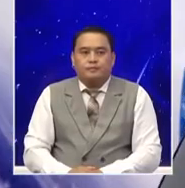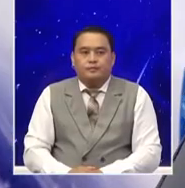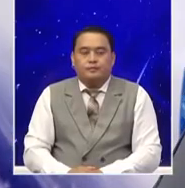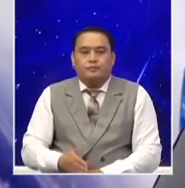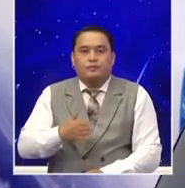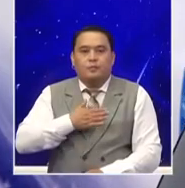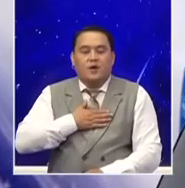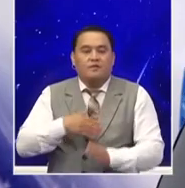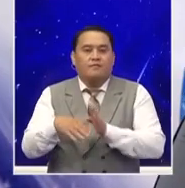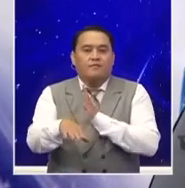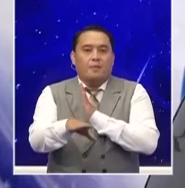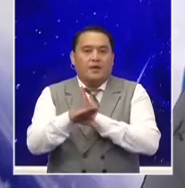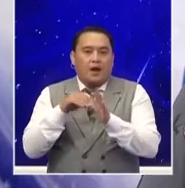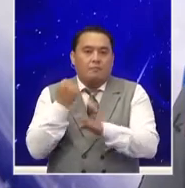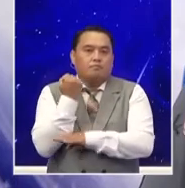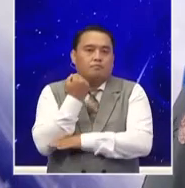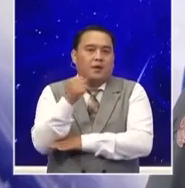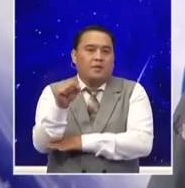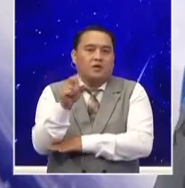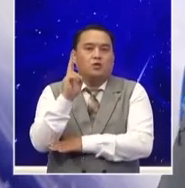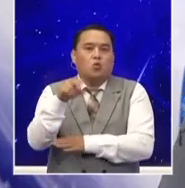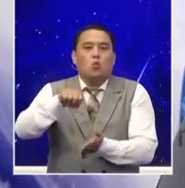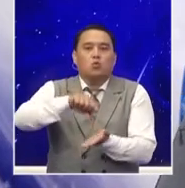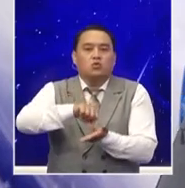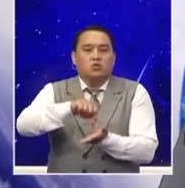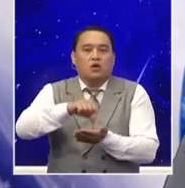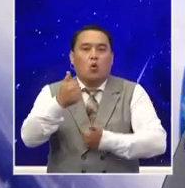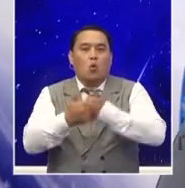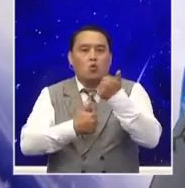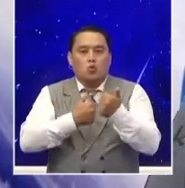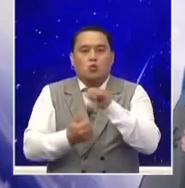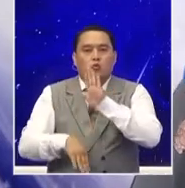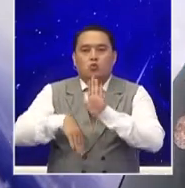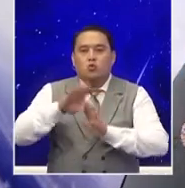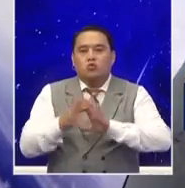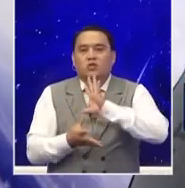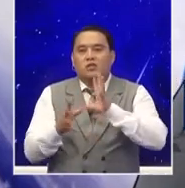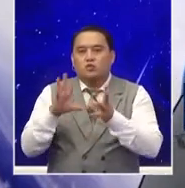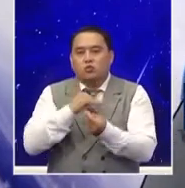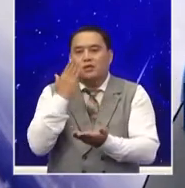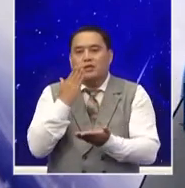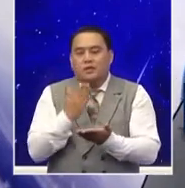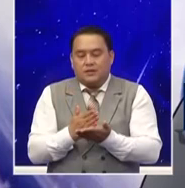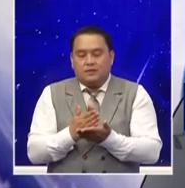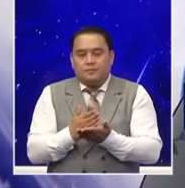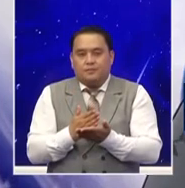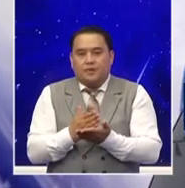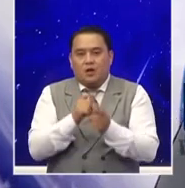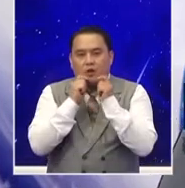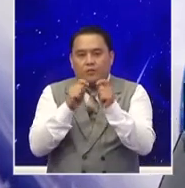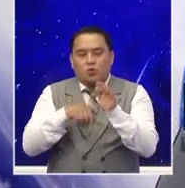Мы определяем победителей, кто участвовал в викторинах, конкурсах, показал лучшие результаты. И лучшим будут